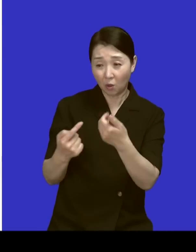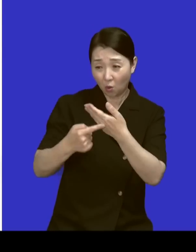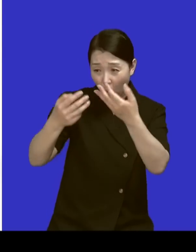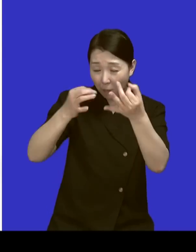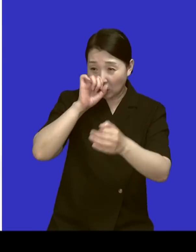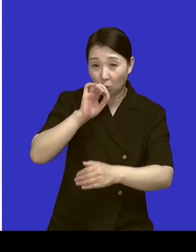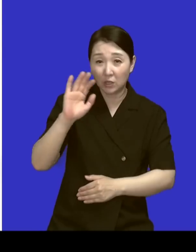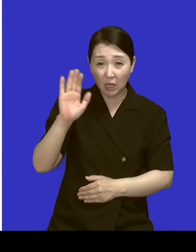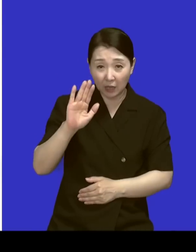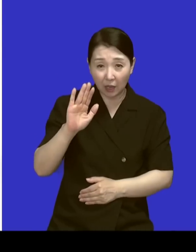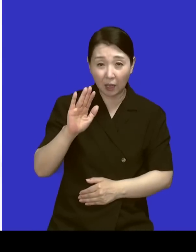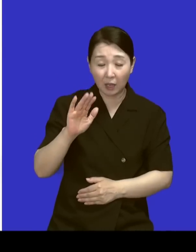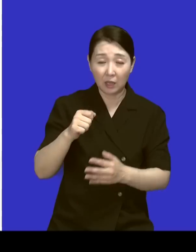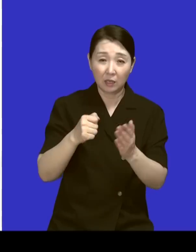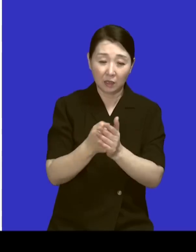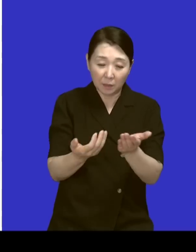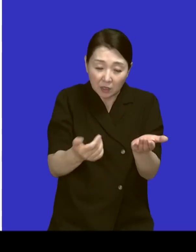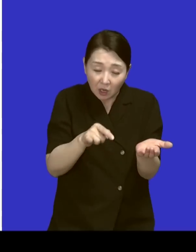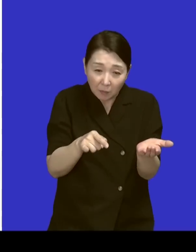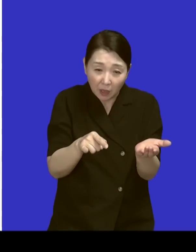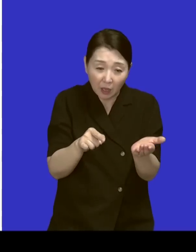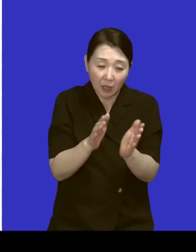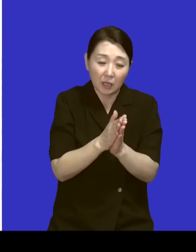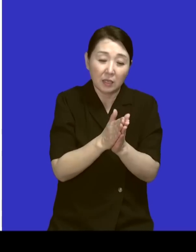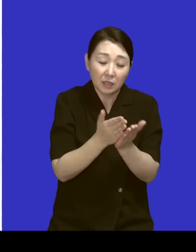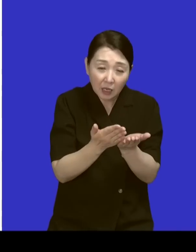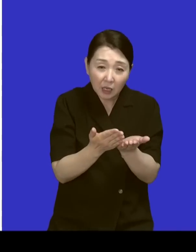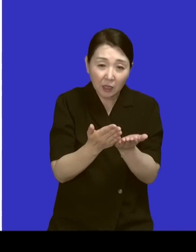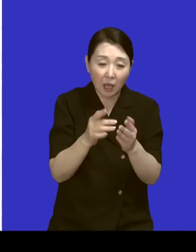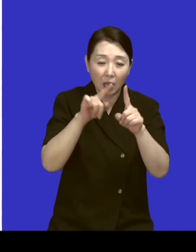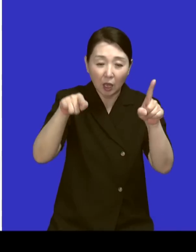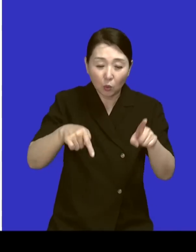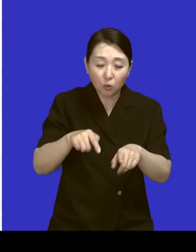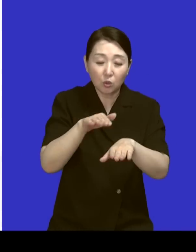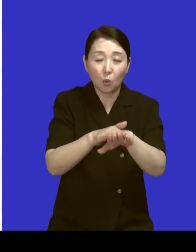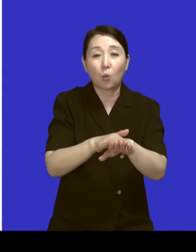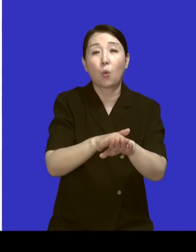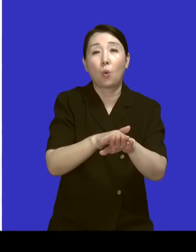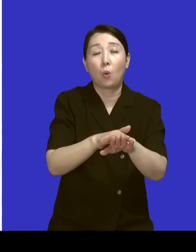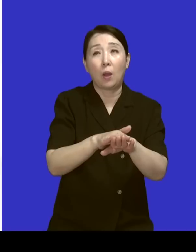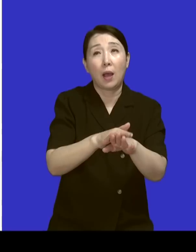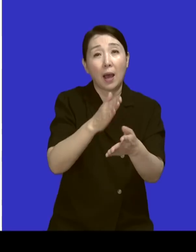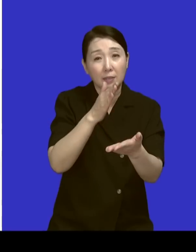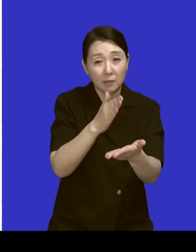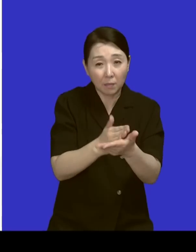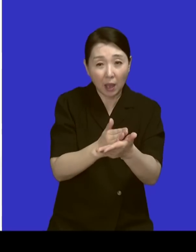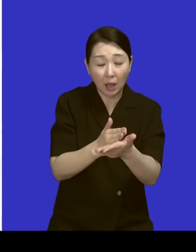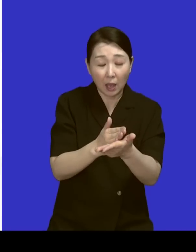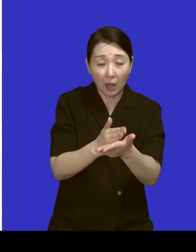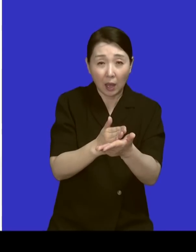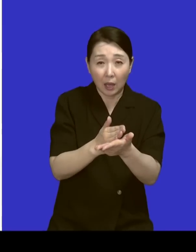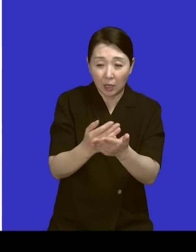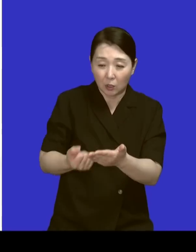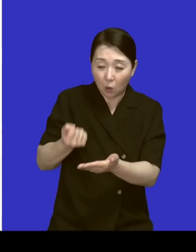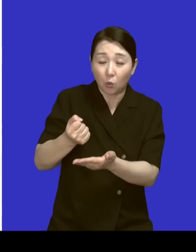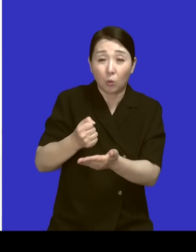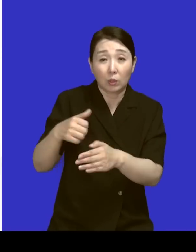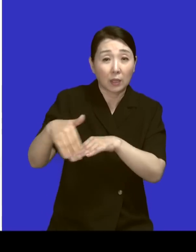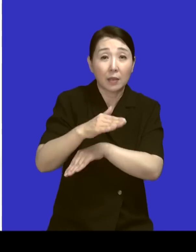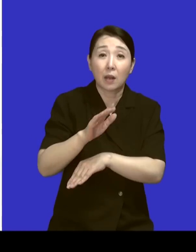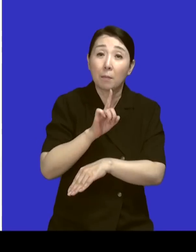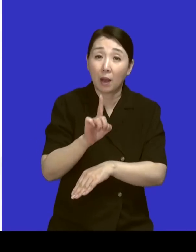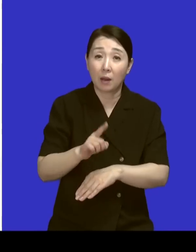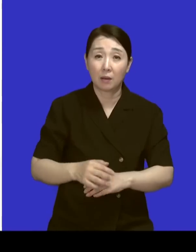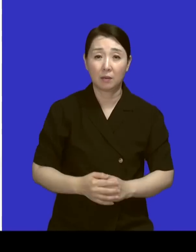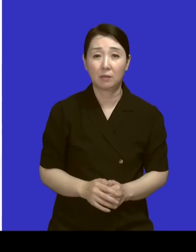예. 서랍에다가 책이나 노트 같은 거를 넣고 다니지 말아라. 들고 다녀라. 이렇게 명령을 하셨어요. 네. 근데